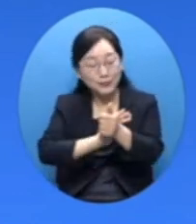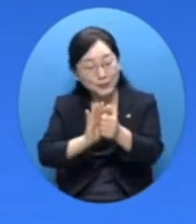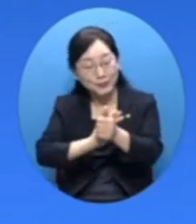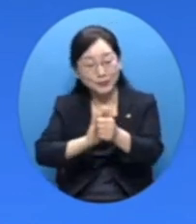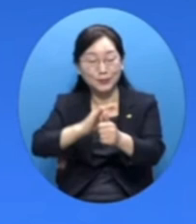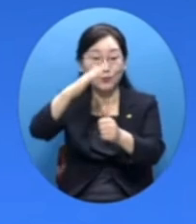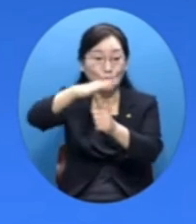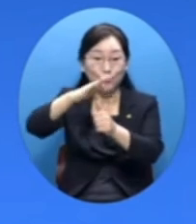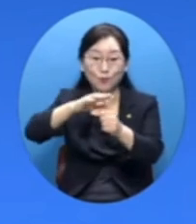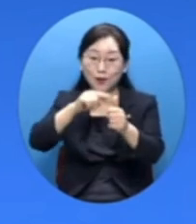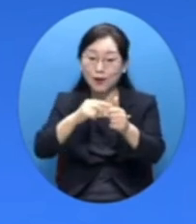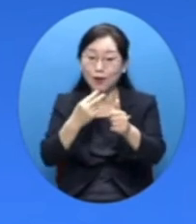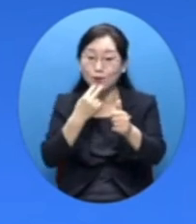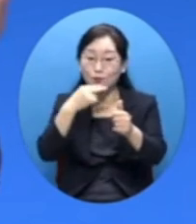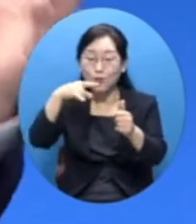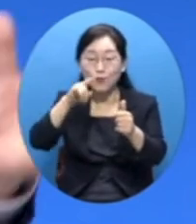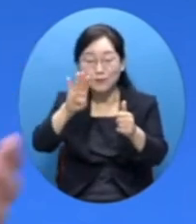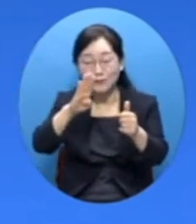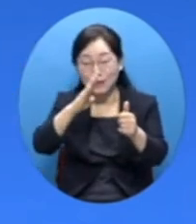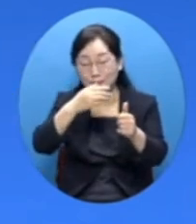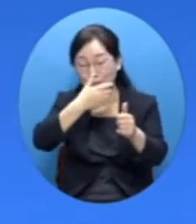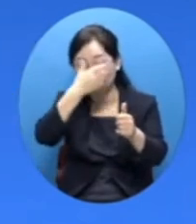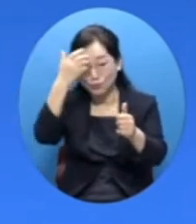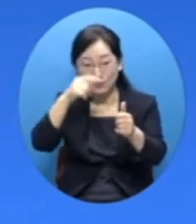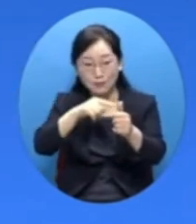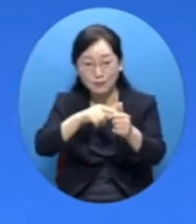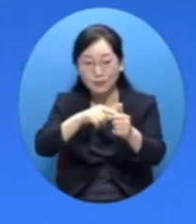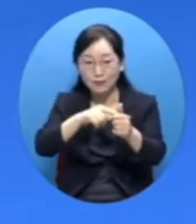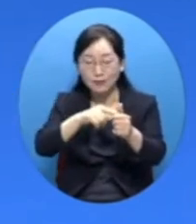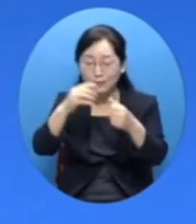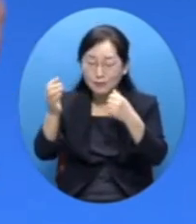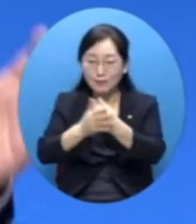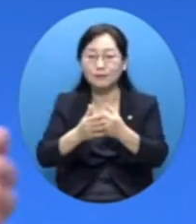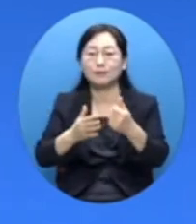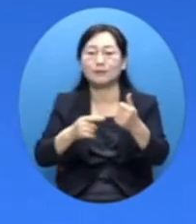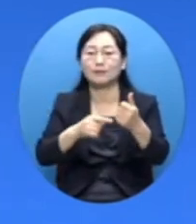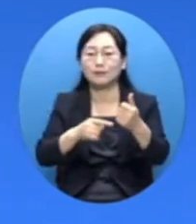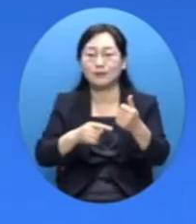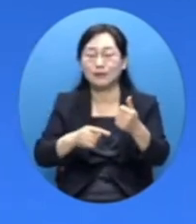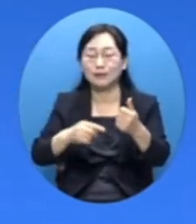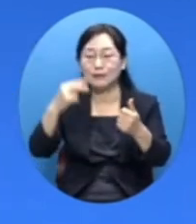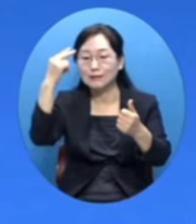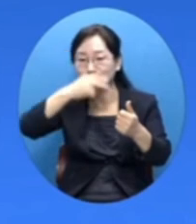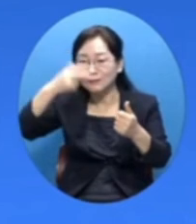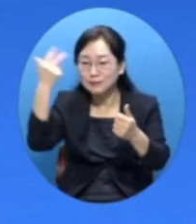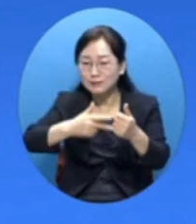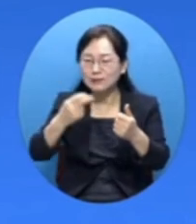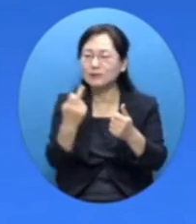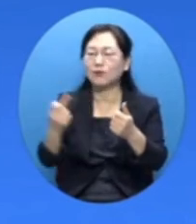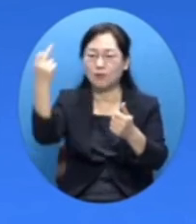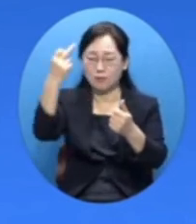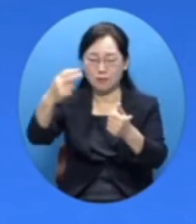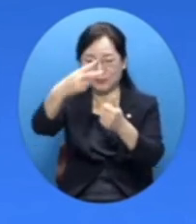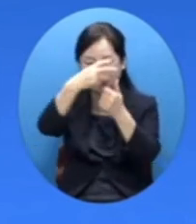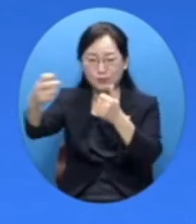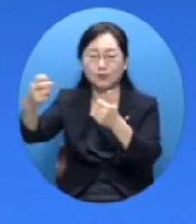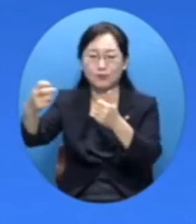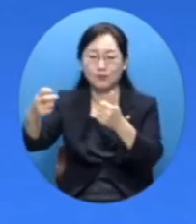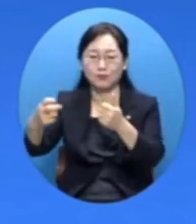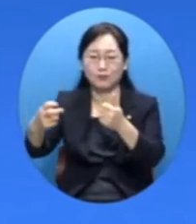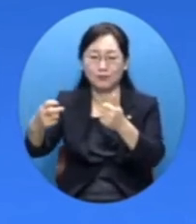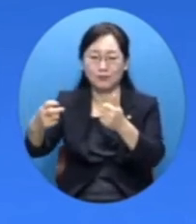소년 요셉이 꿈을 꿨다 그 꿈 때문에 시기하고 좋다하는 형들에게 미움을 받고